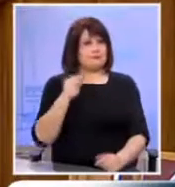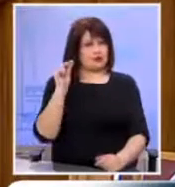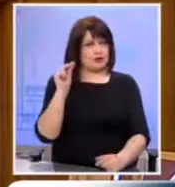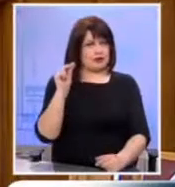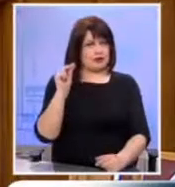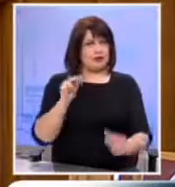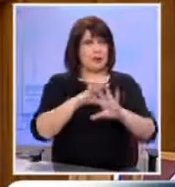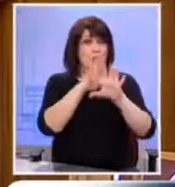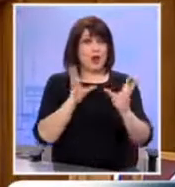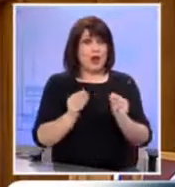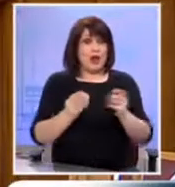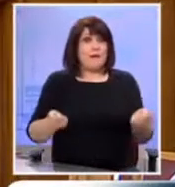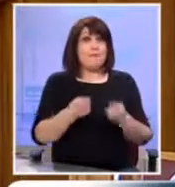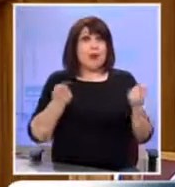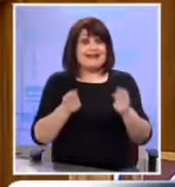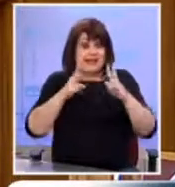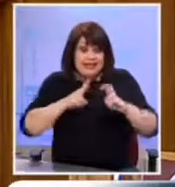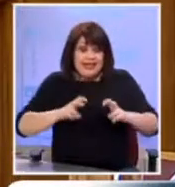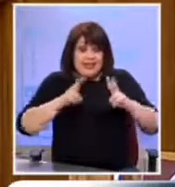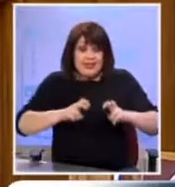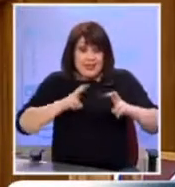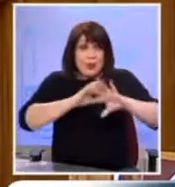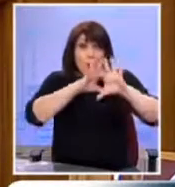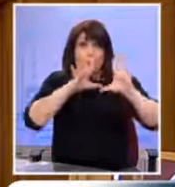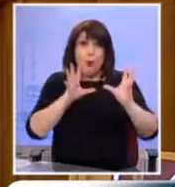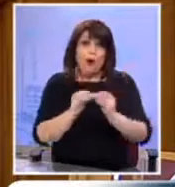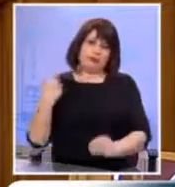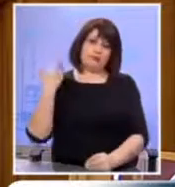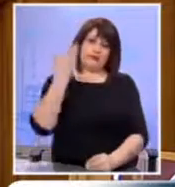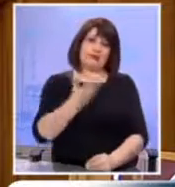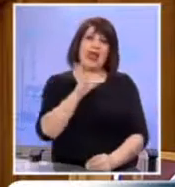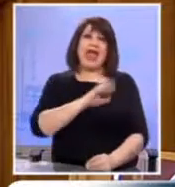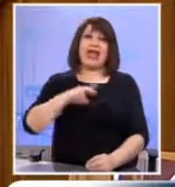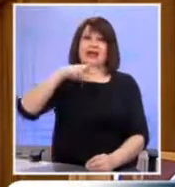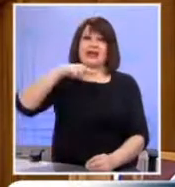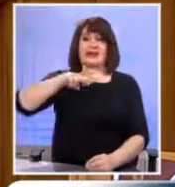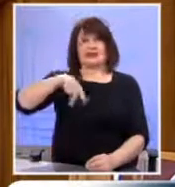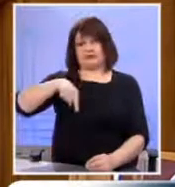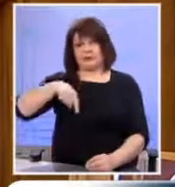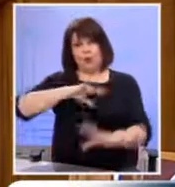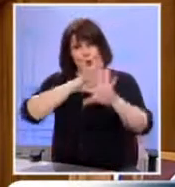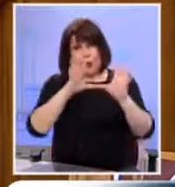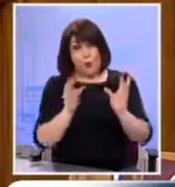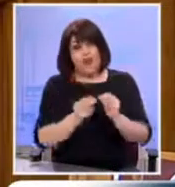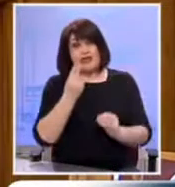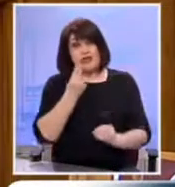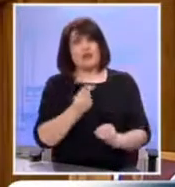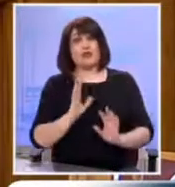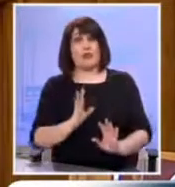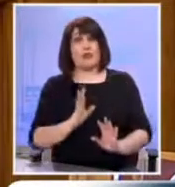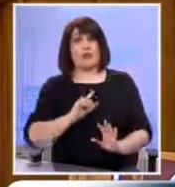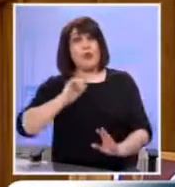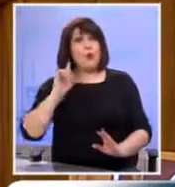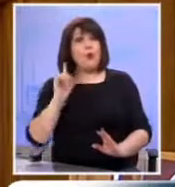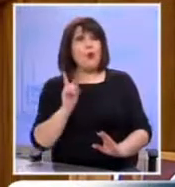ότι όλα τα πεπραγμένα θα διερευνηθούν. Όλα. Κανείς, μα κανείς, δεν θα είναι στο